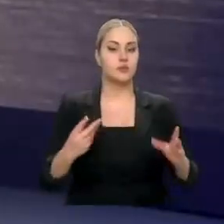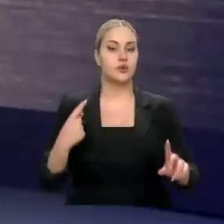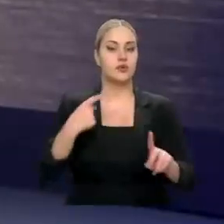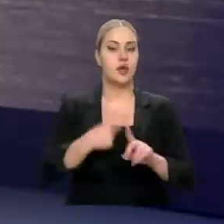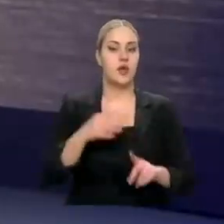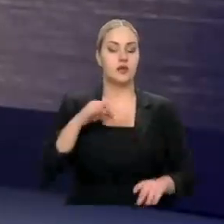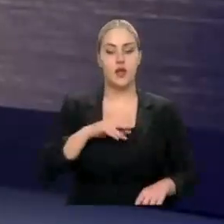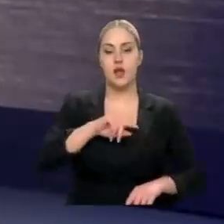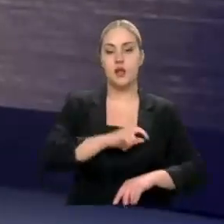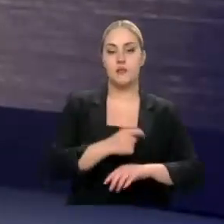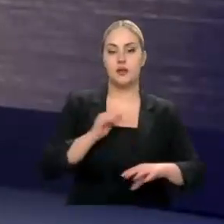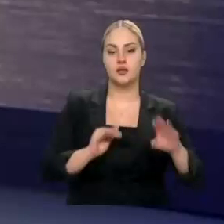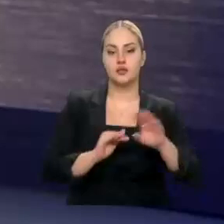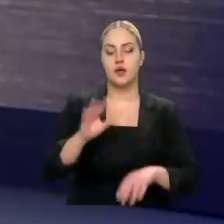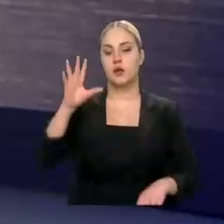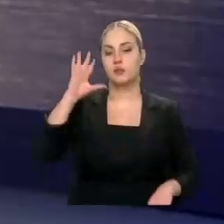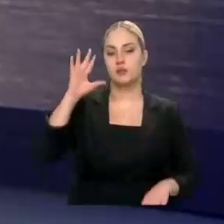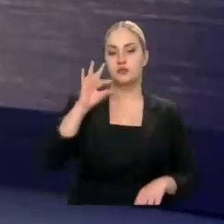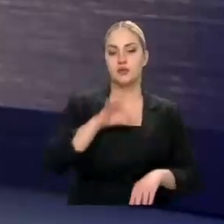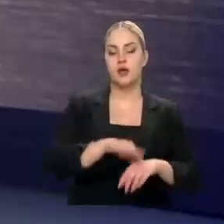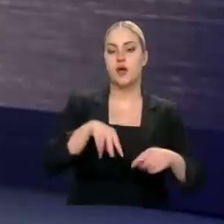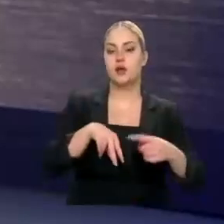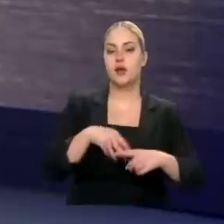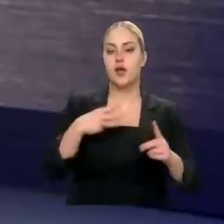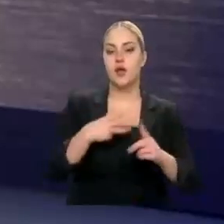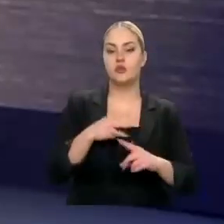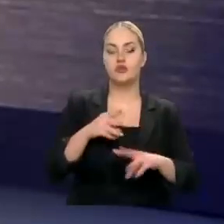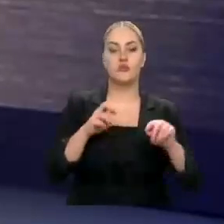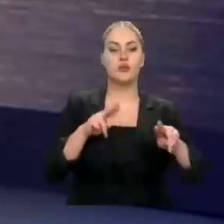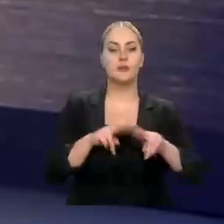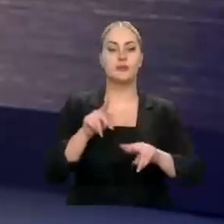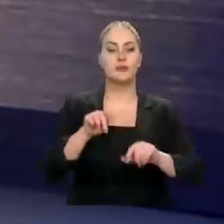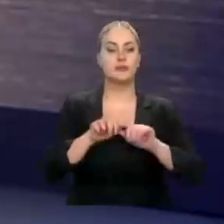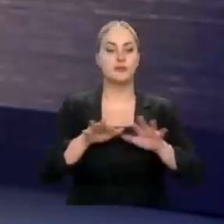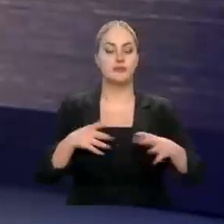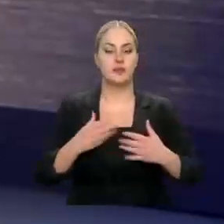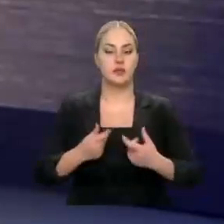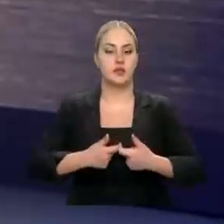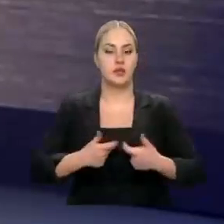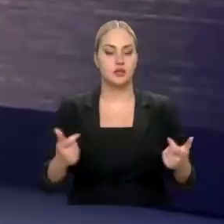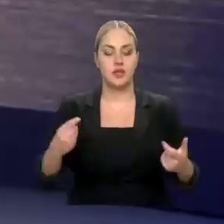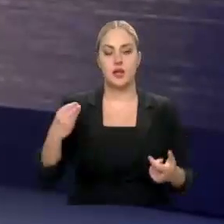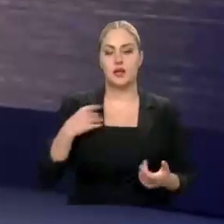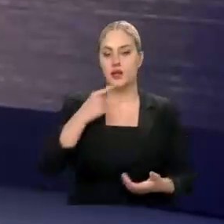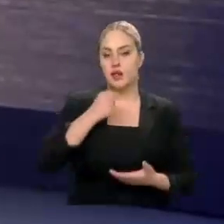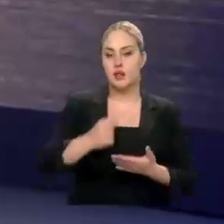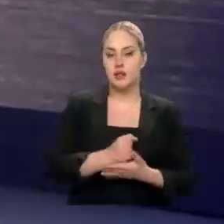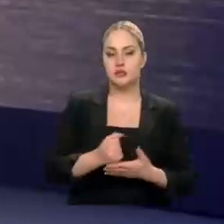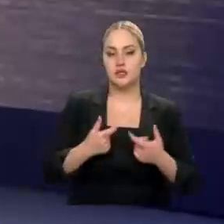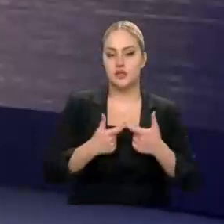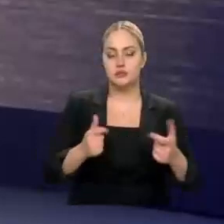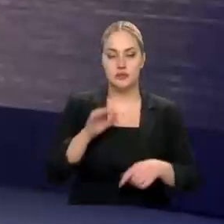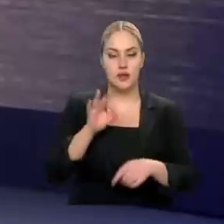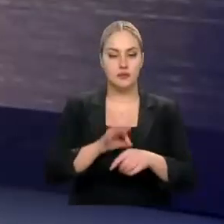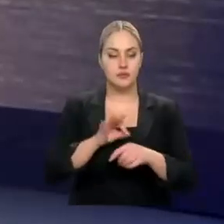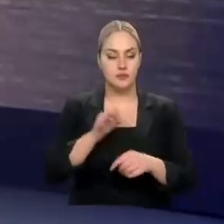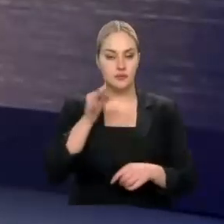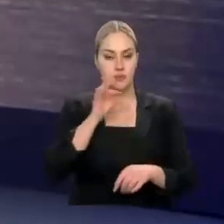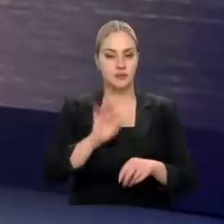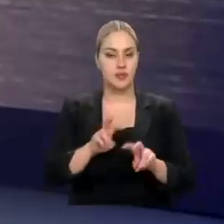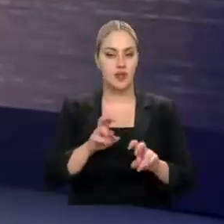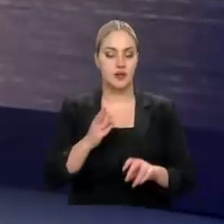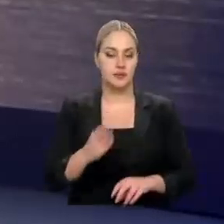sayesinde. Almanya'da yaşayan Profesör Doktor Ali Ertürk robotik bir sistem geliştirdi. Yeni ilaçların geliştirilmesi